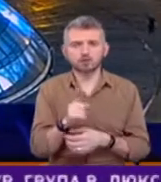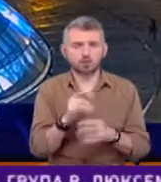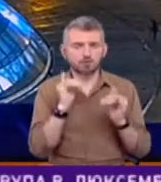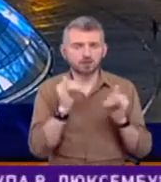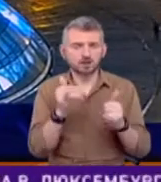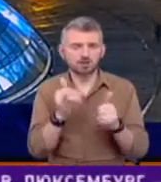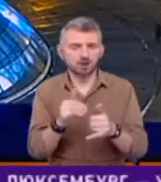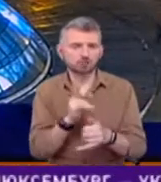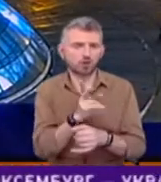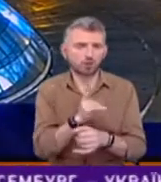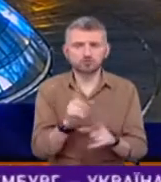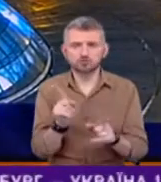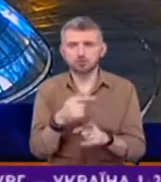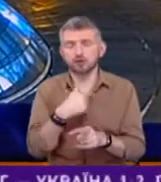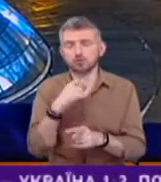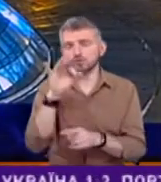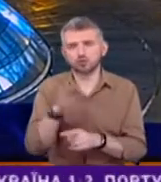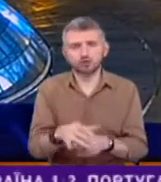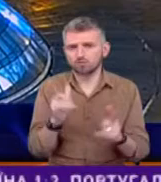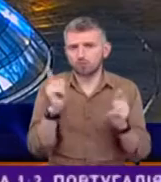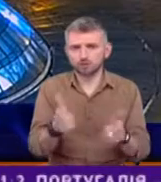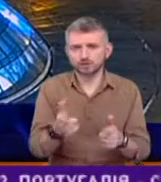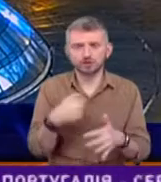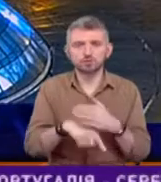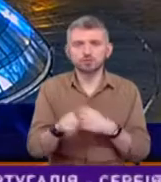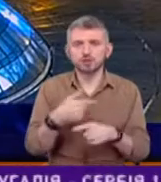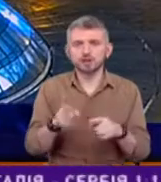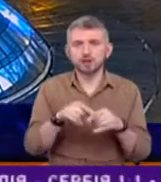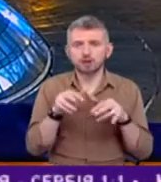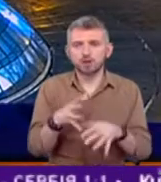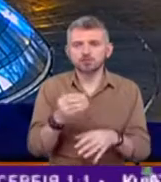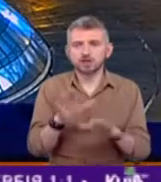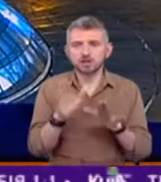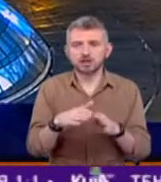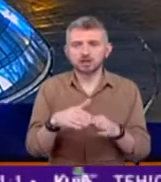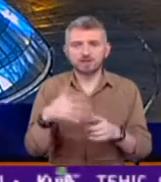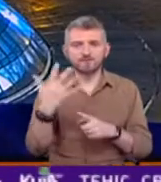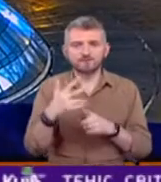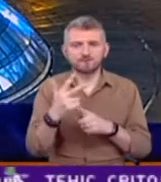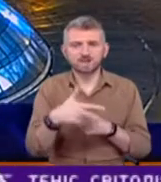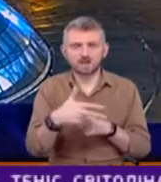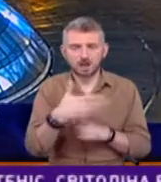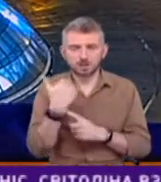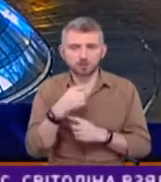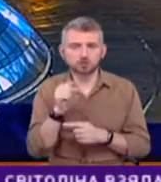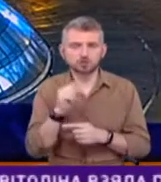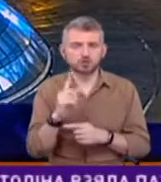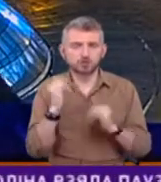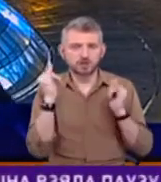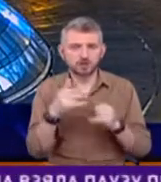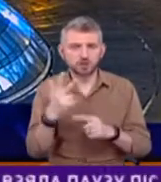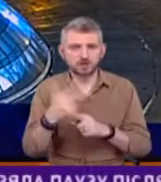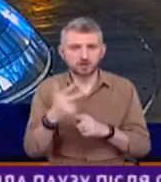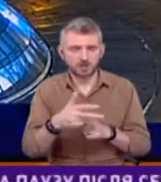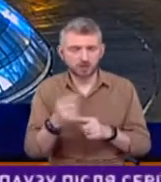там щось на когось, я з вами 100% погоджуюсь, тому що ця кампанія ще тільки вентилятора нема, щоб те, що ви кажете, виливають, на